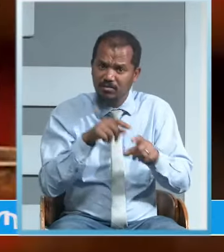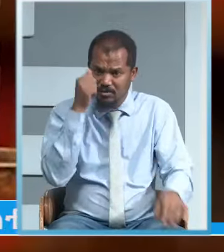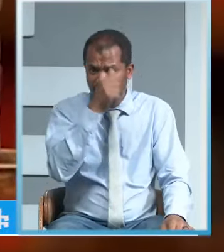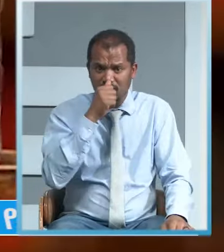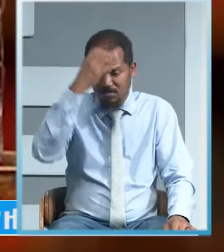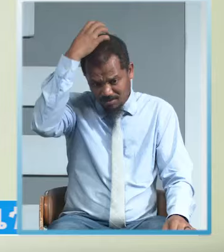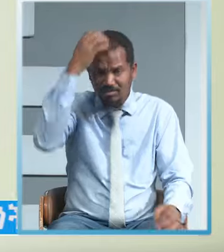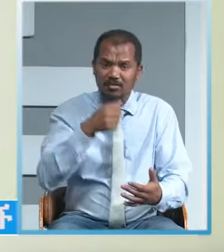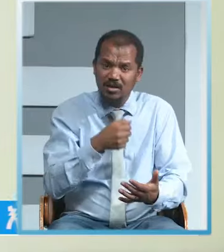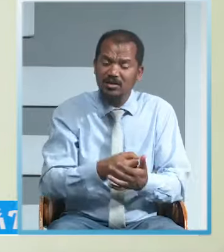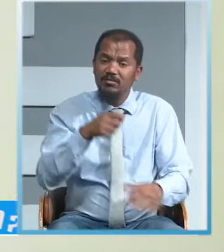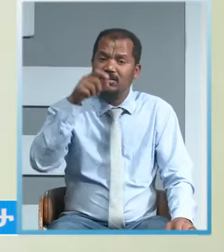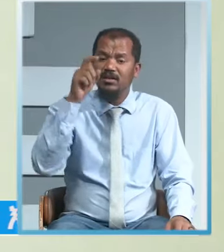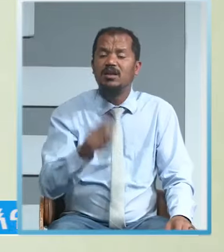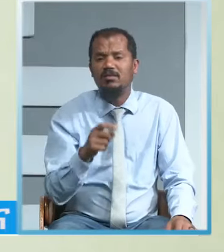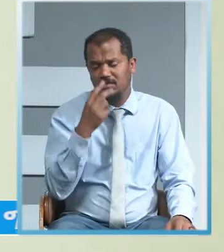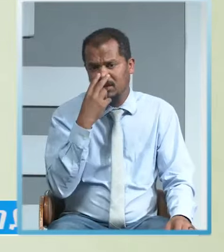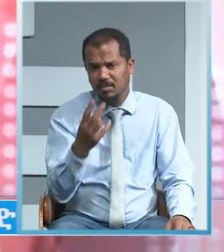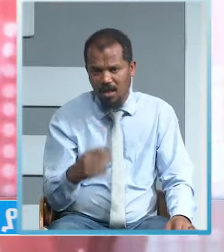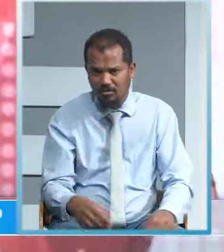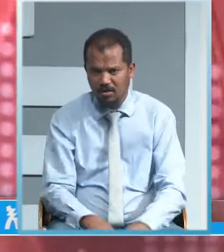የኢትዮጵያ መንግስት ማጽደቅ እንዳለበት ተመላክቷል።